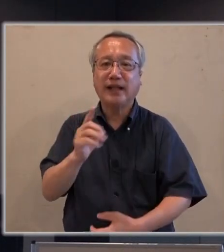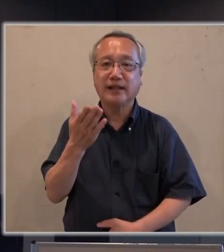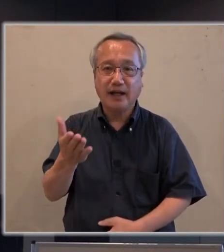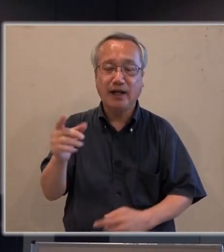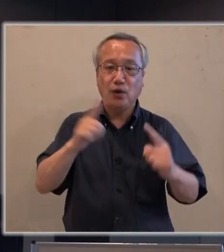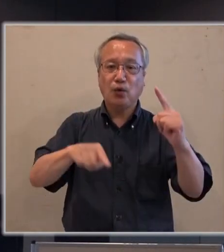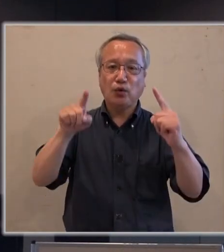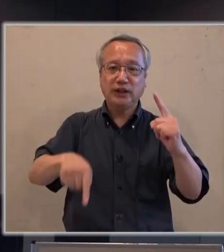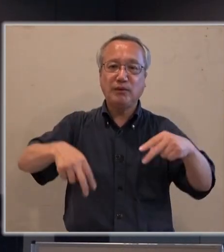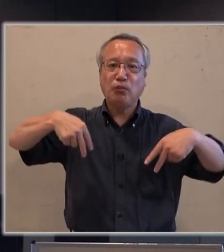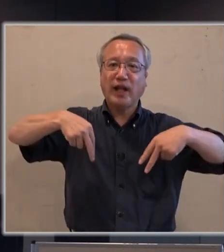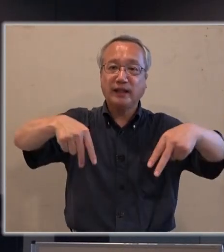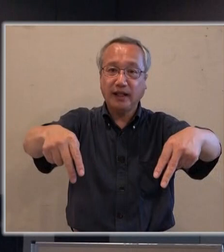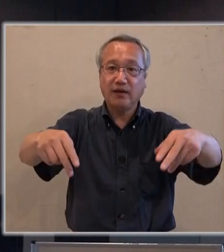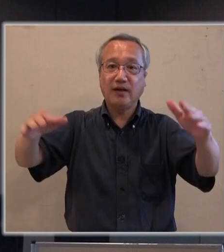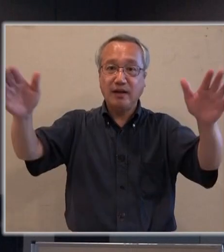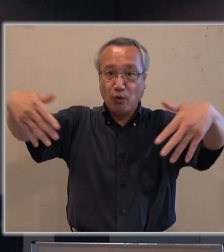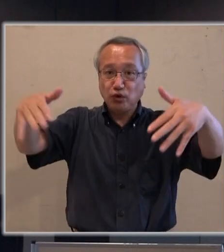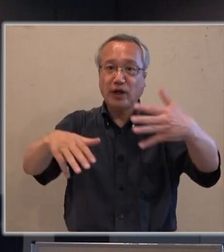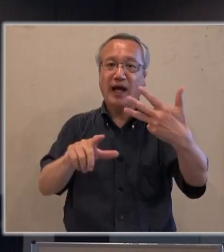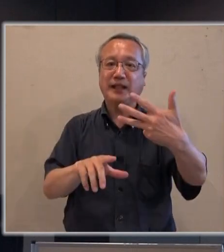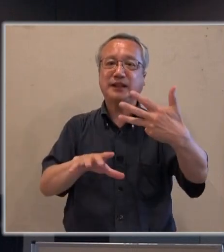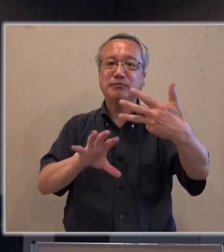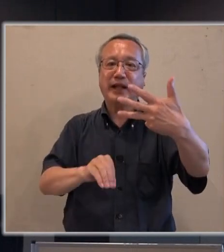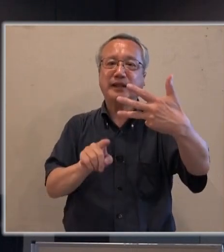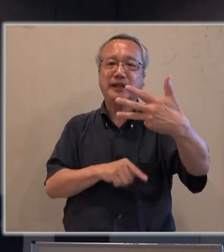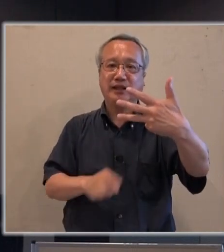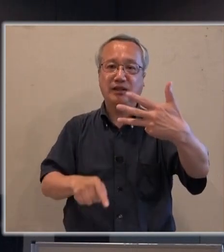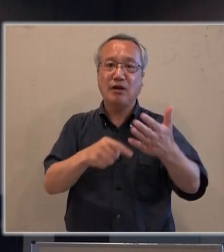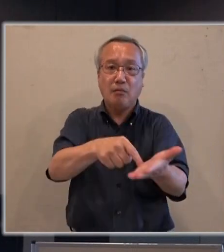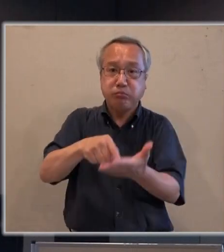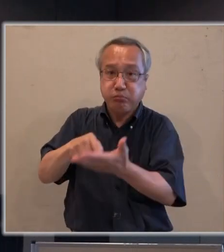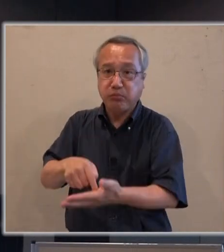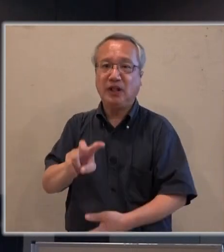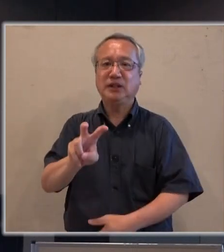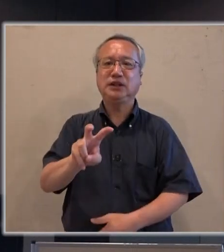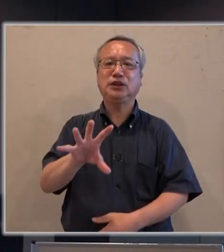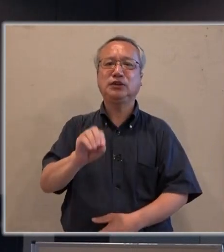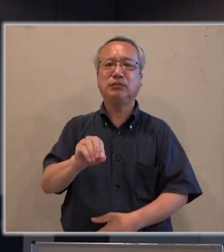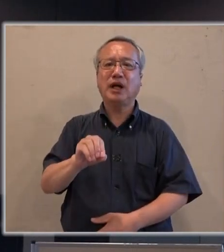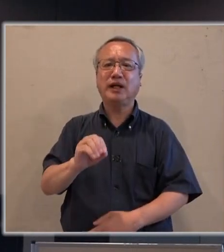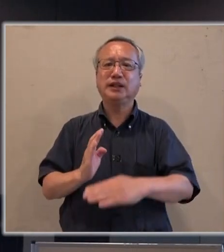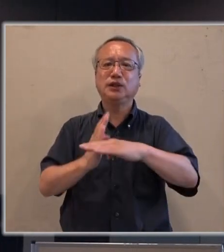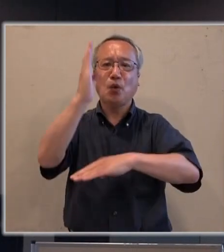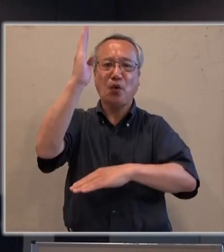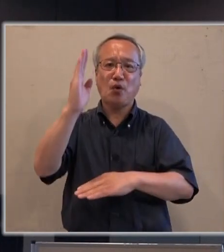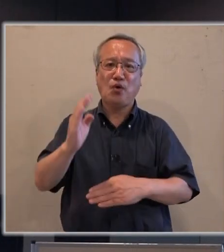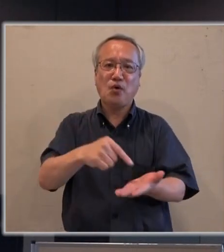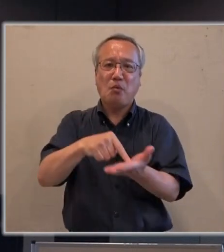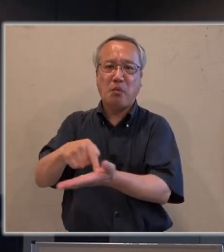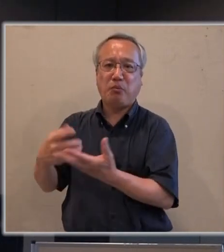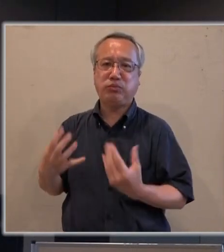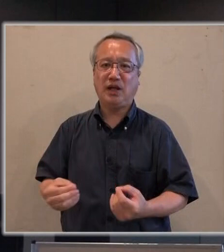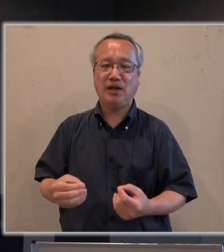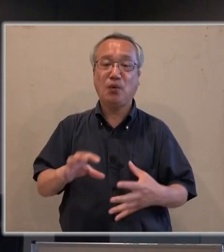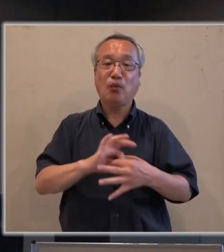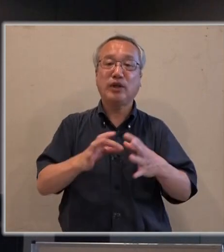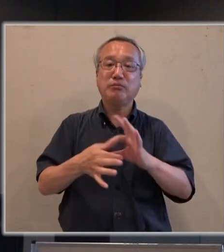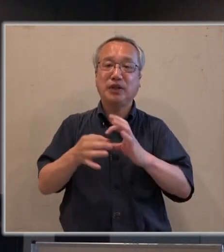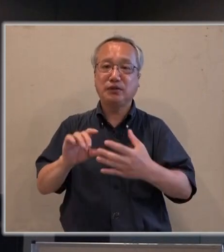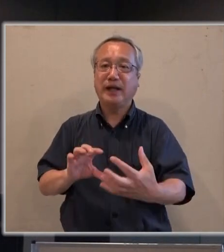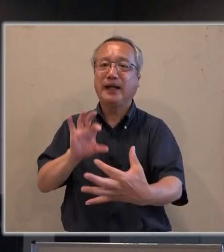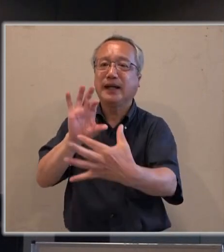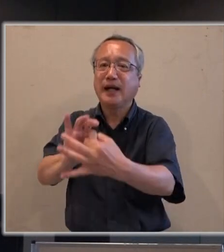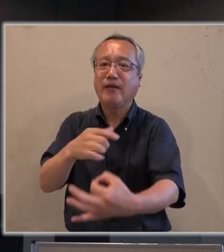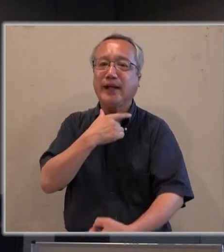ランティアの募集枠は8万人、それに対して申し込んだ人数は204,680人でした。オリンピックは関わりたくても